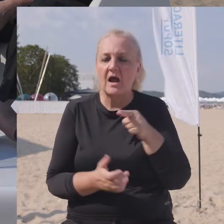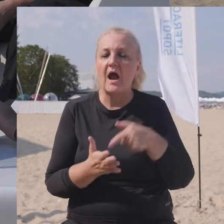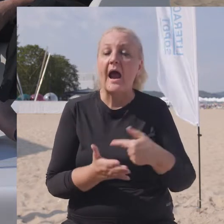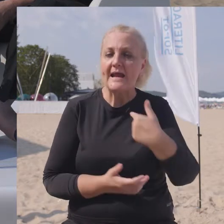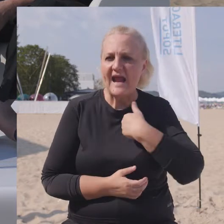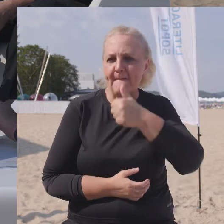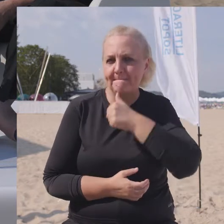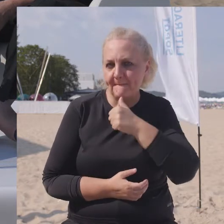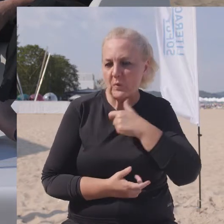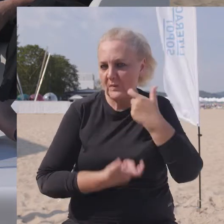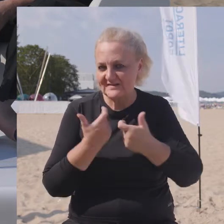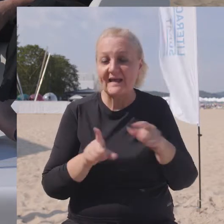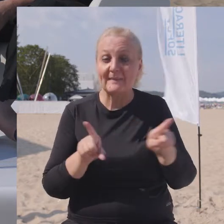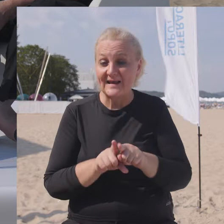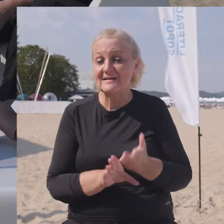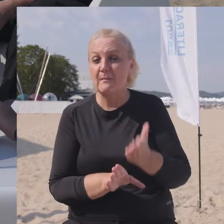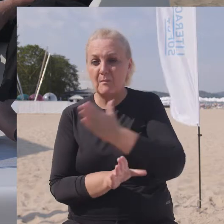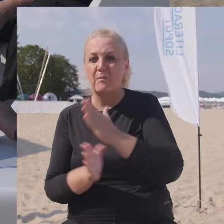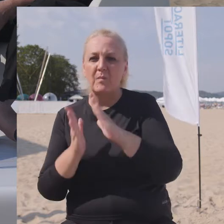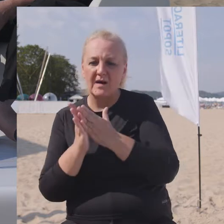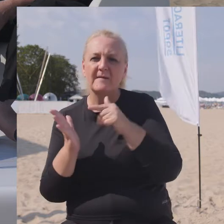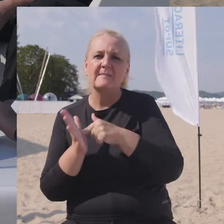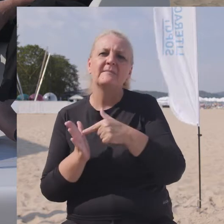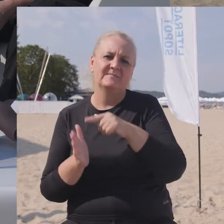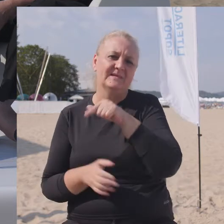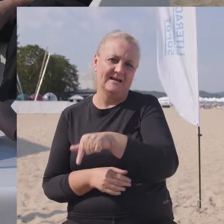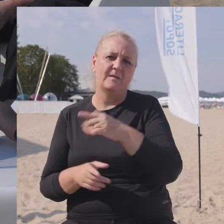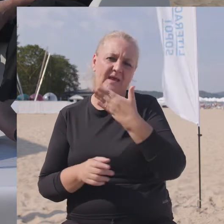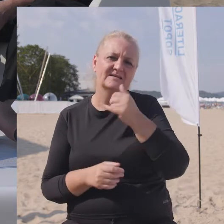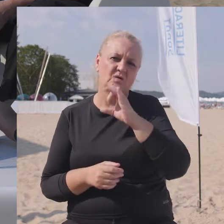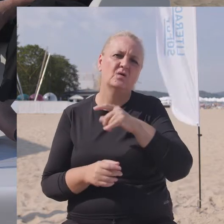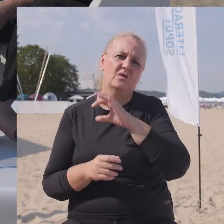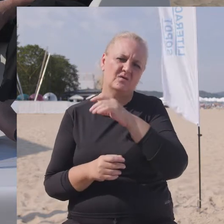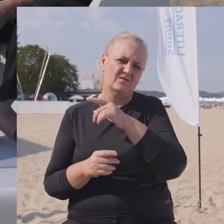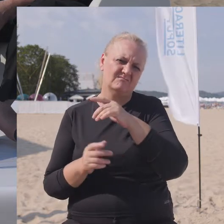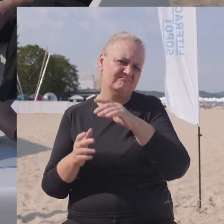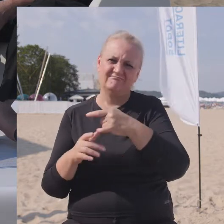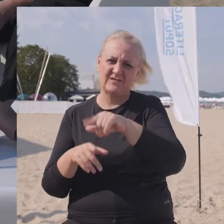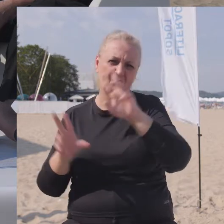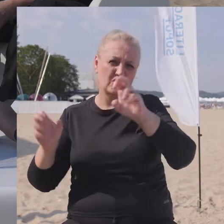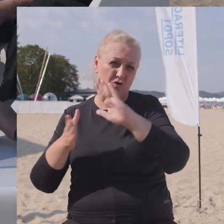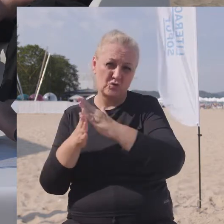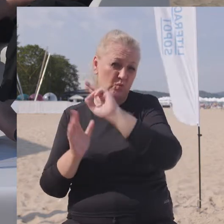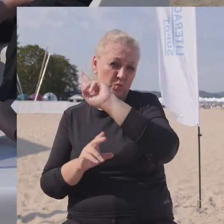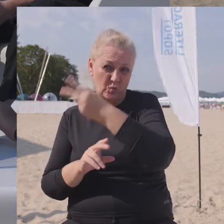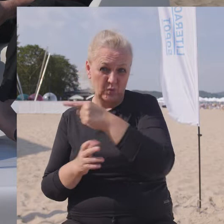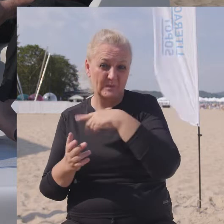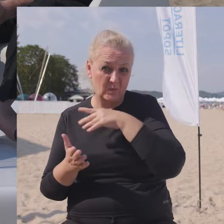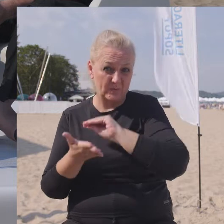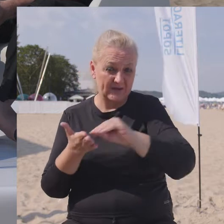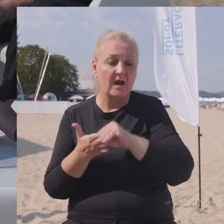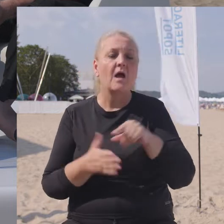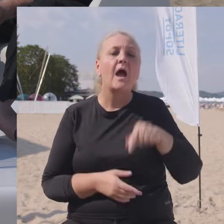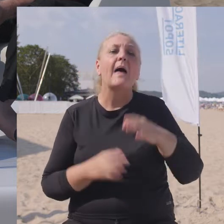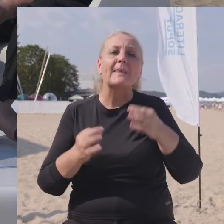co ja chciałam zrobić zresztą poprzednią książką, Miasto z gruzów stałe, właśnie o życiu codziennym, próby zobaczenia, doświadczenia ludzi